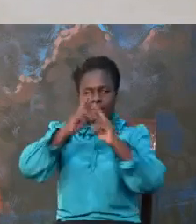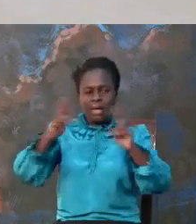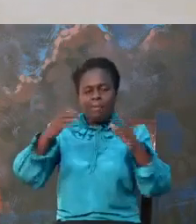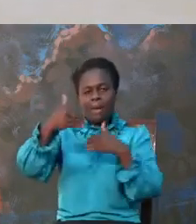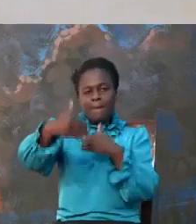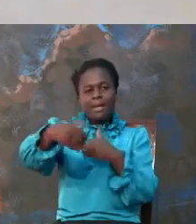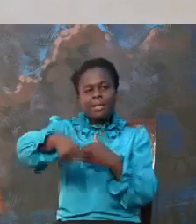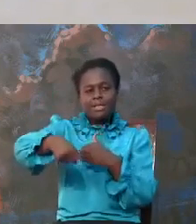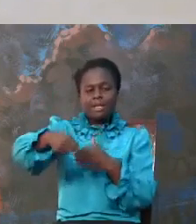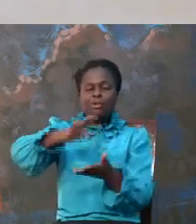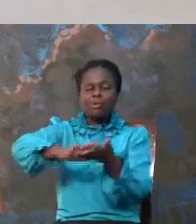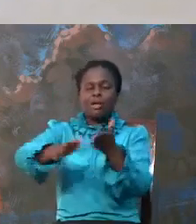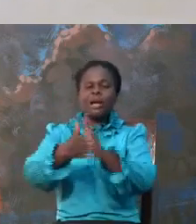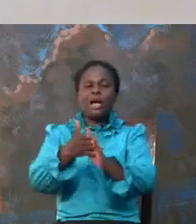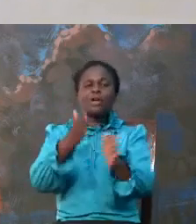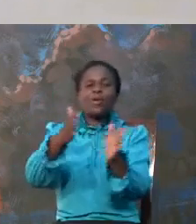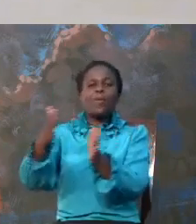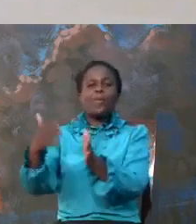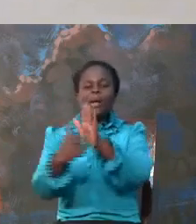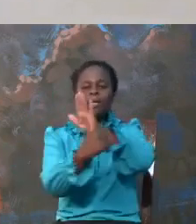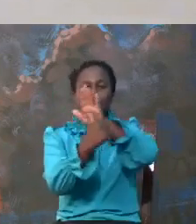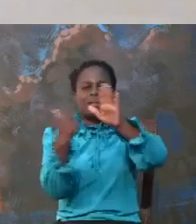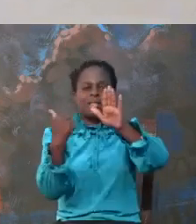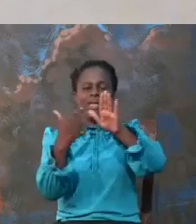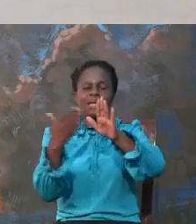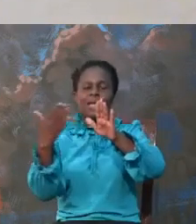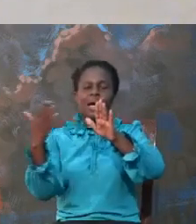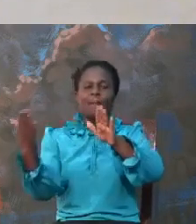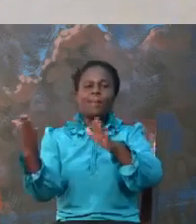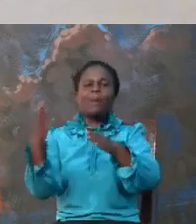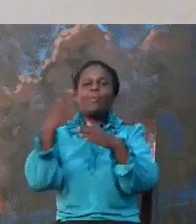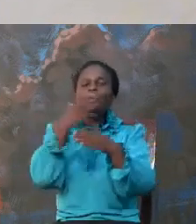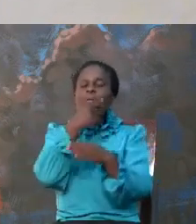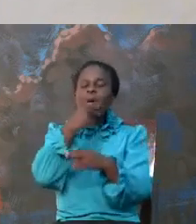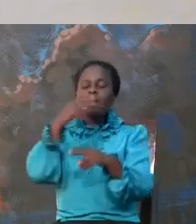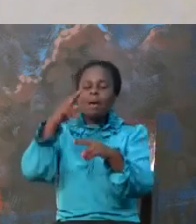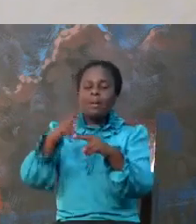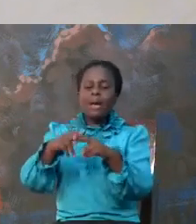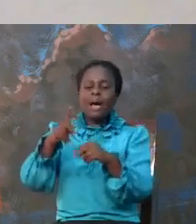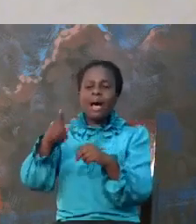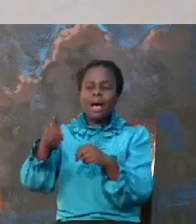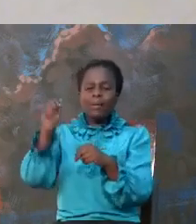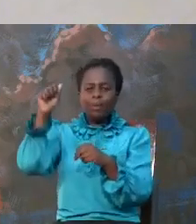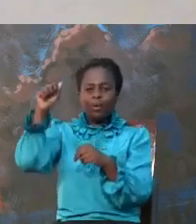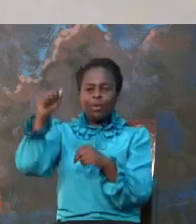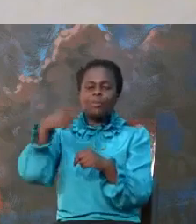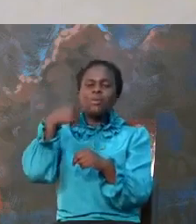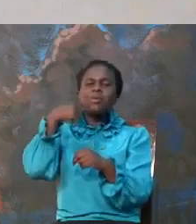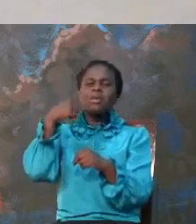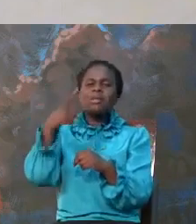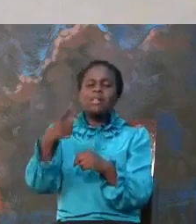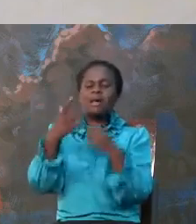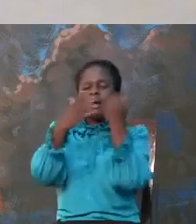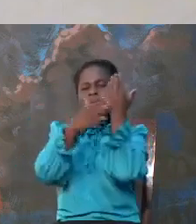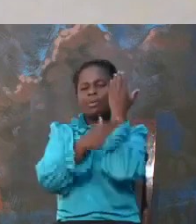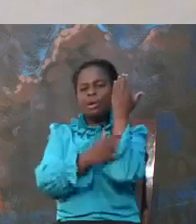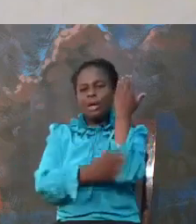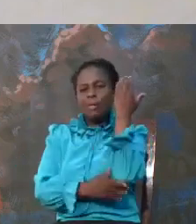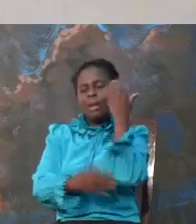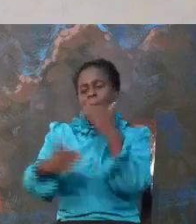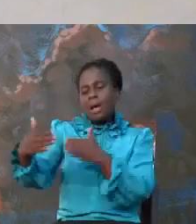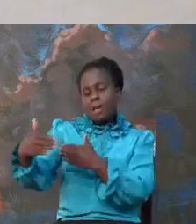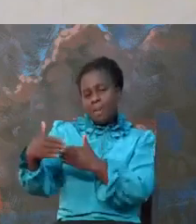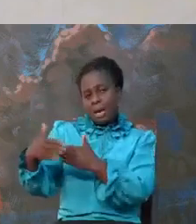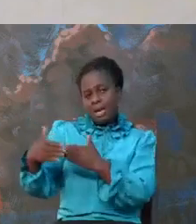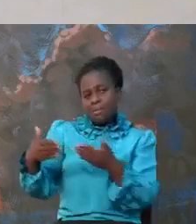agano, pande wa mashariki ambako Baba ameketi, hapo ndipo kila anayeungama